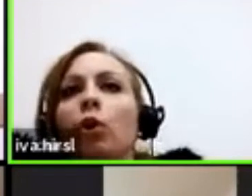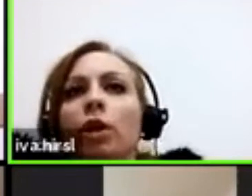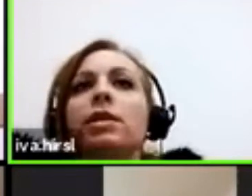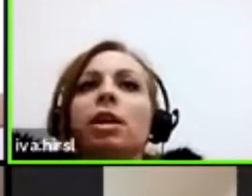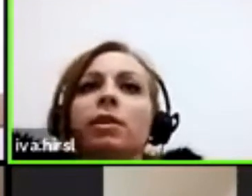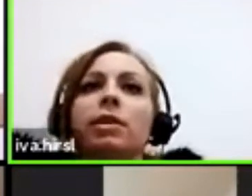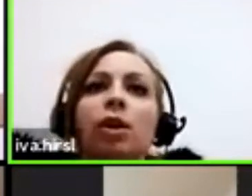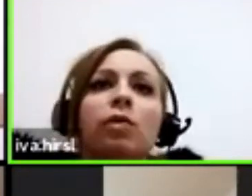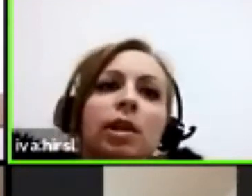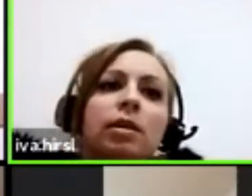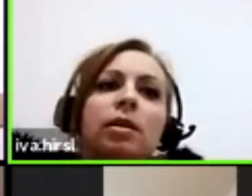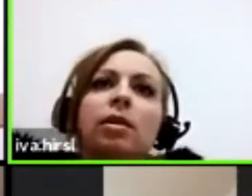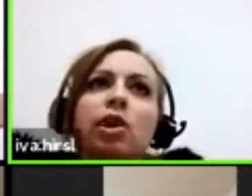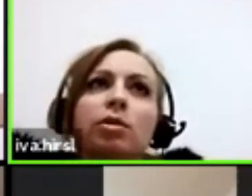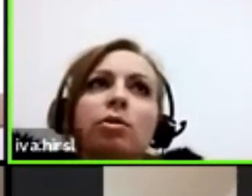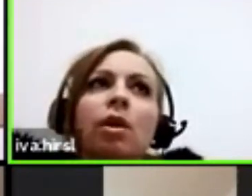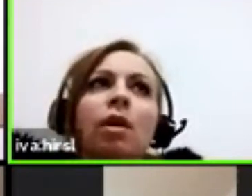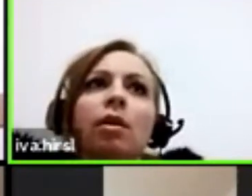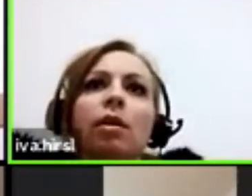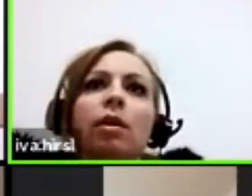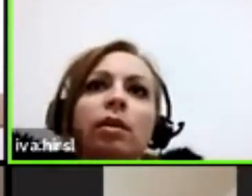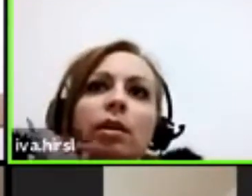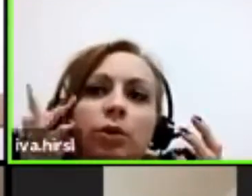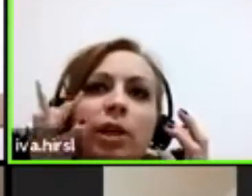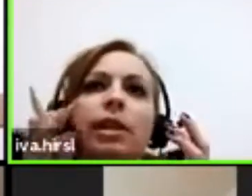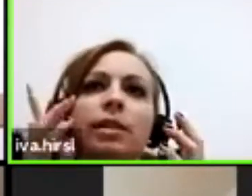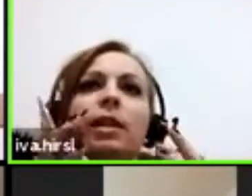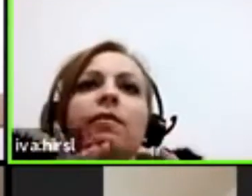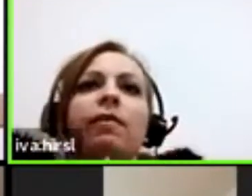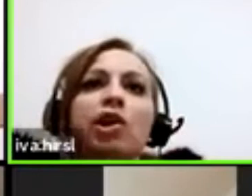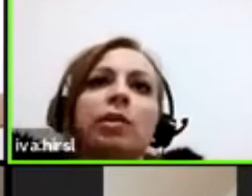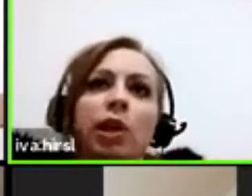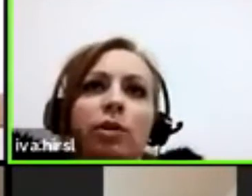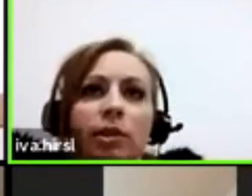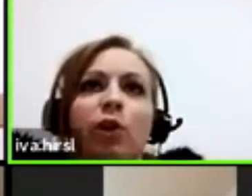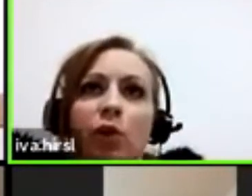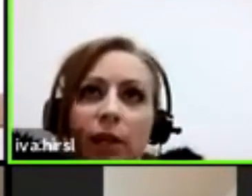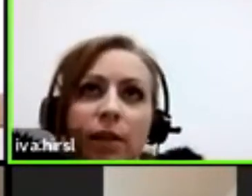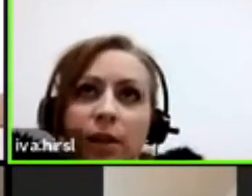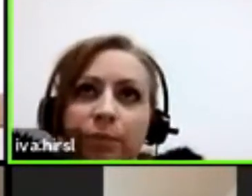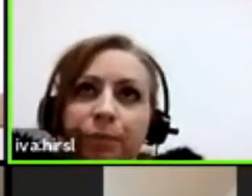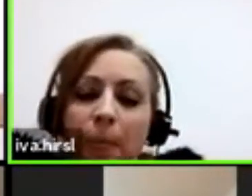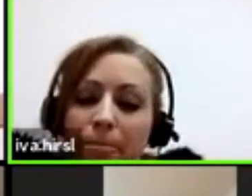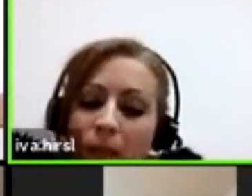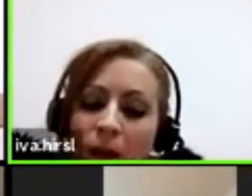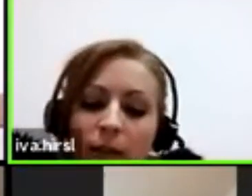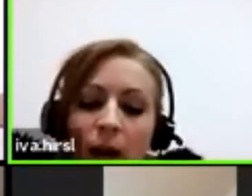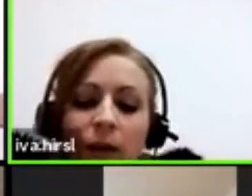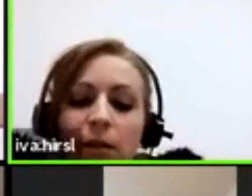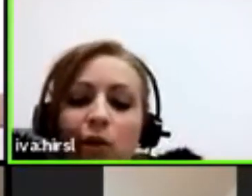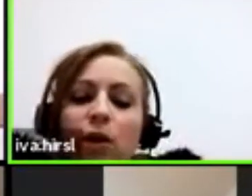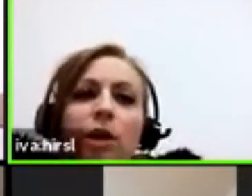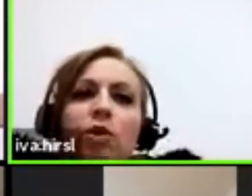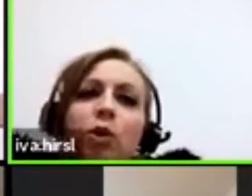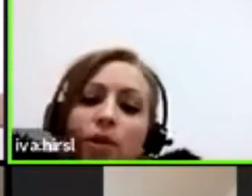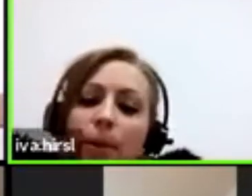osobe koje koriste hrvatski znakovni jezik često su izrazi lica važan dio znakovnog jezika. Dakle,